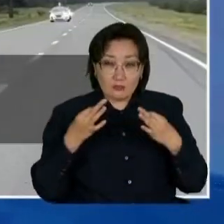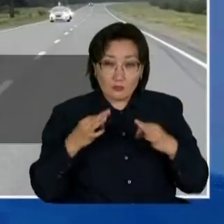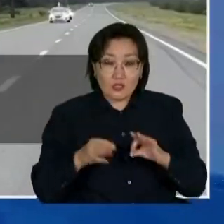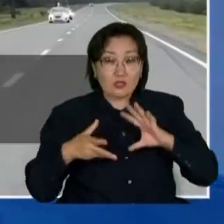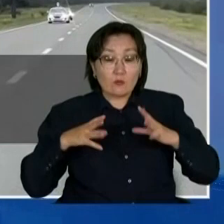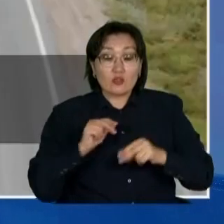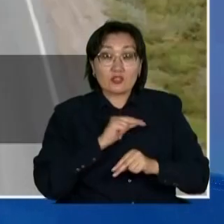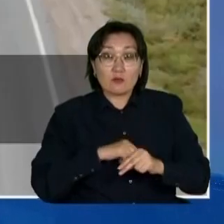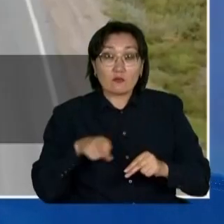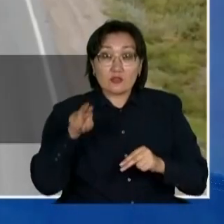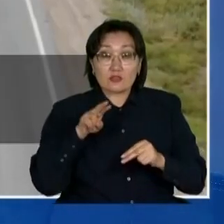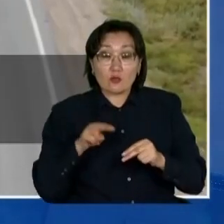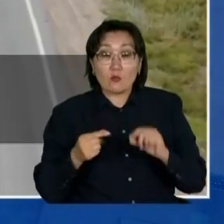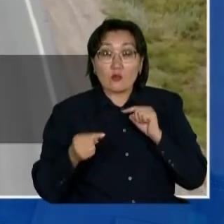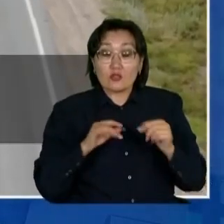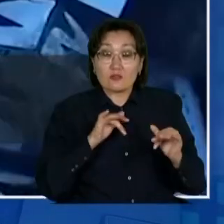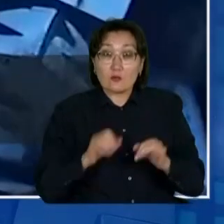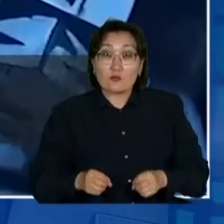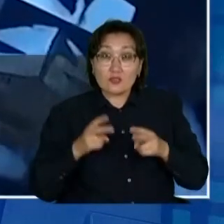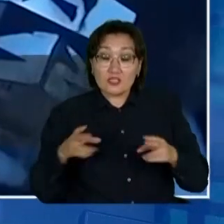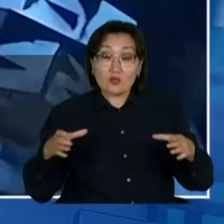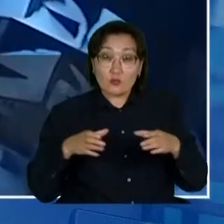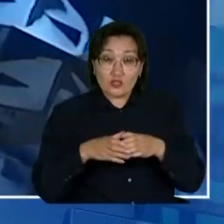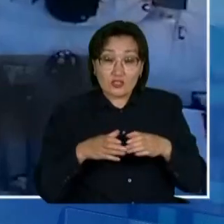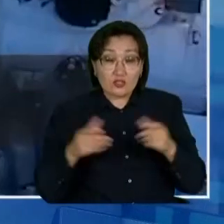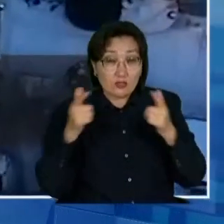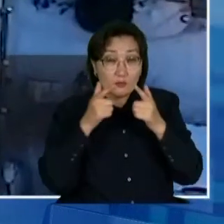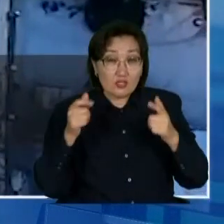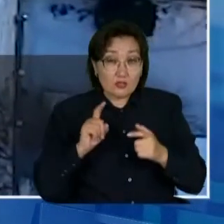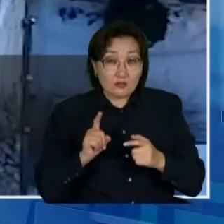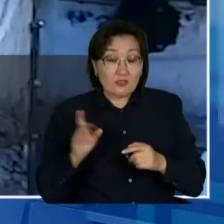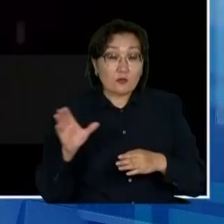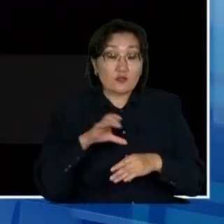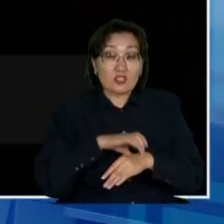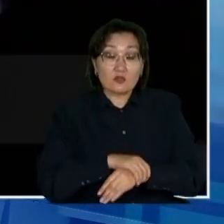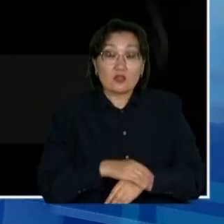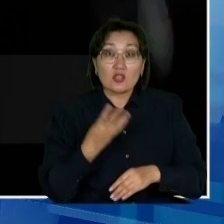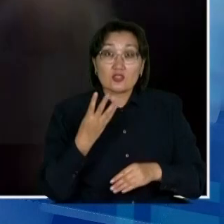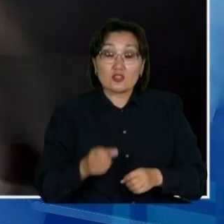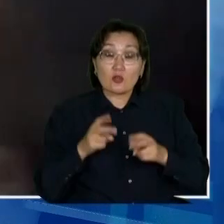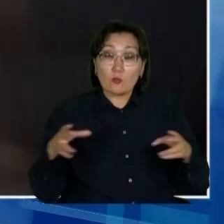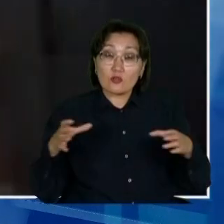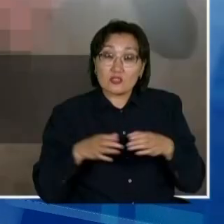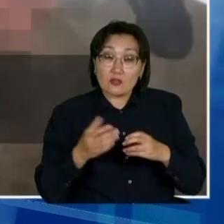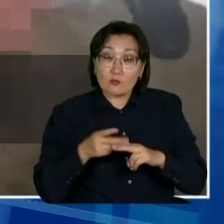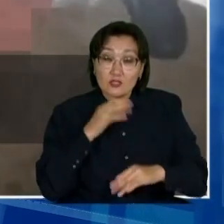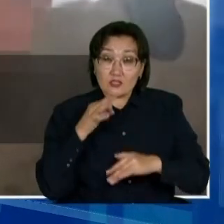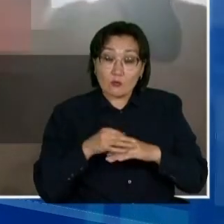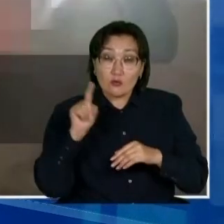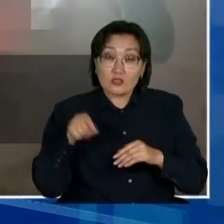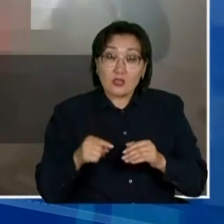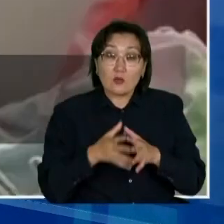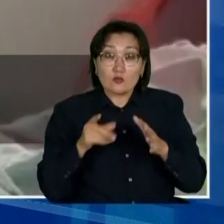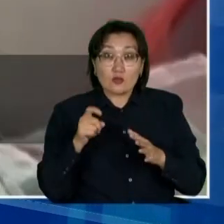итогам работы МВД по противодействию организованной преступности сообщается, что ликвидированы 4 ОПГ, к ответственности привлекли